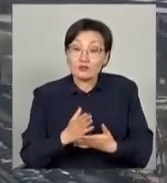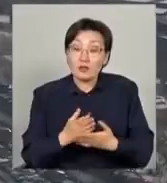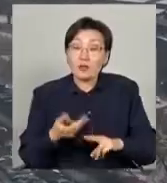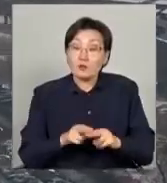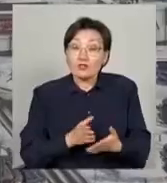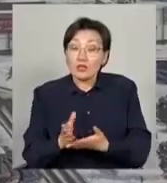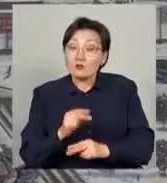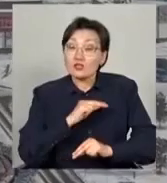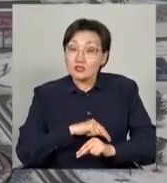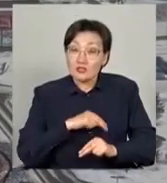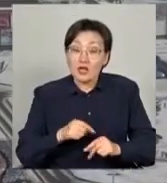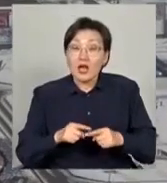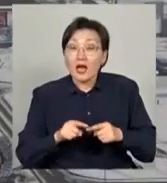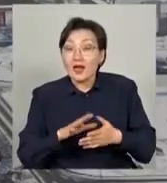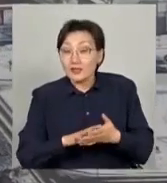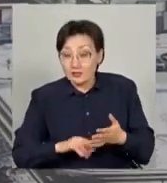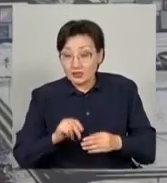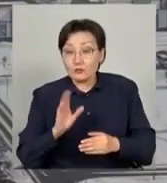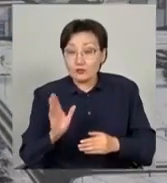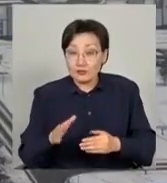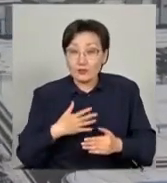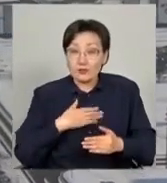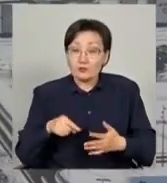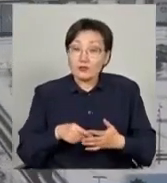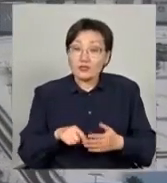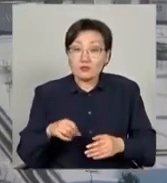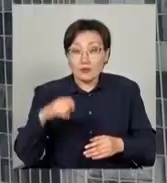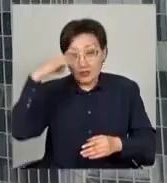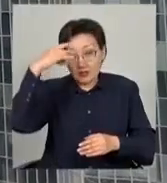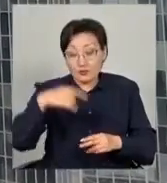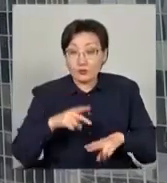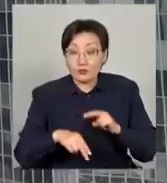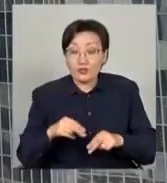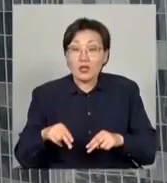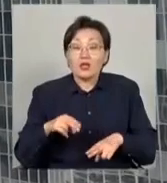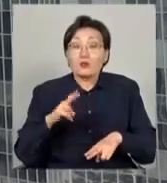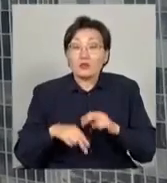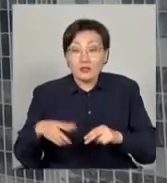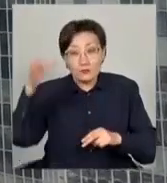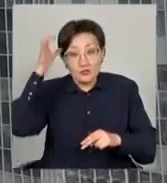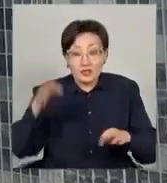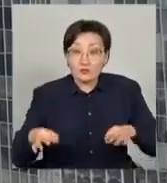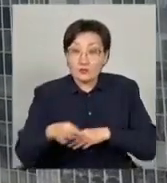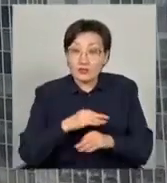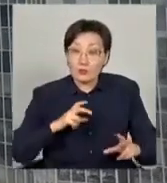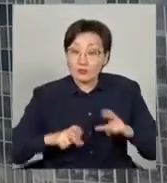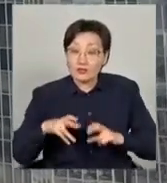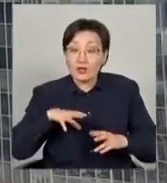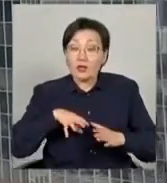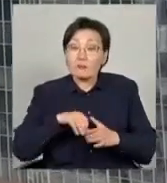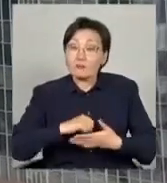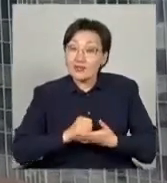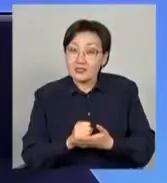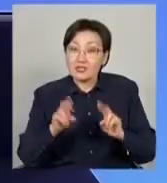Бұл бағыттағы жұмыстар ары қарайда жалғаса береді. Біздің қала Қазақ құрылыс және сәулет ғылыми жобалау институты бекіткен талаптарға